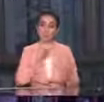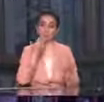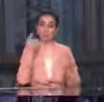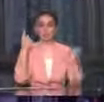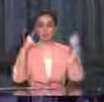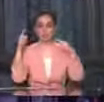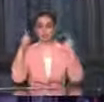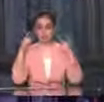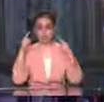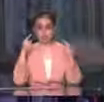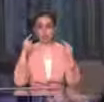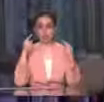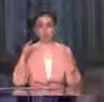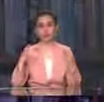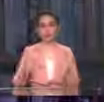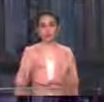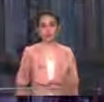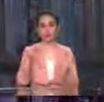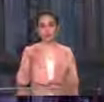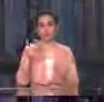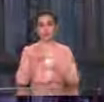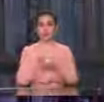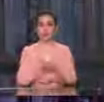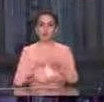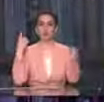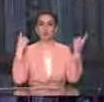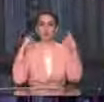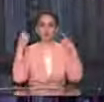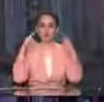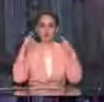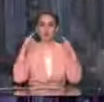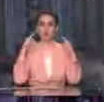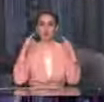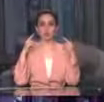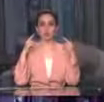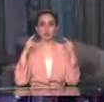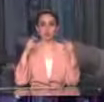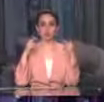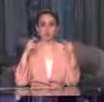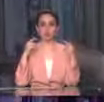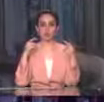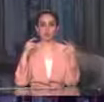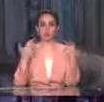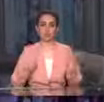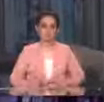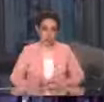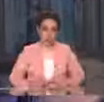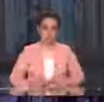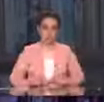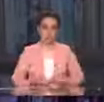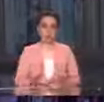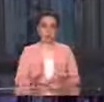творческого пути долгого творческого долгой творческой жизни